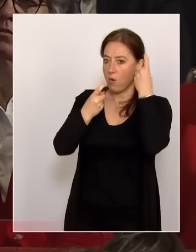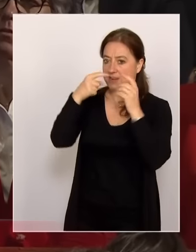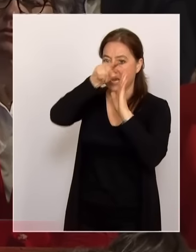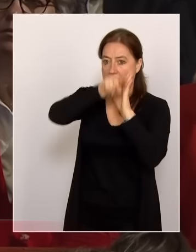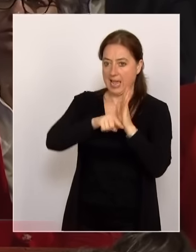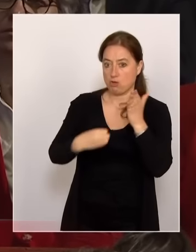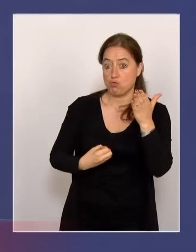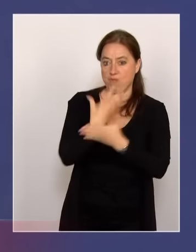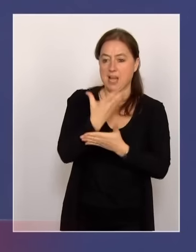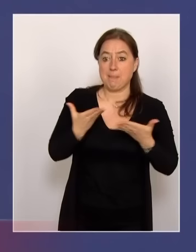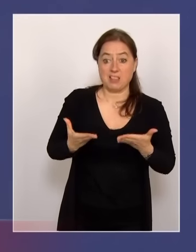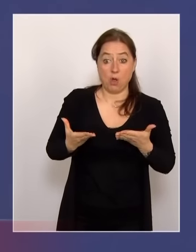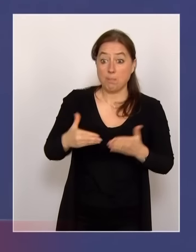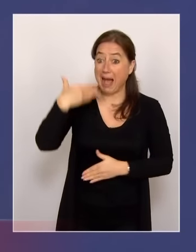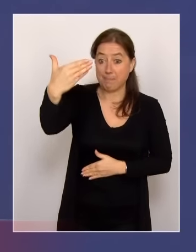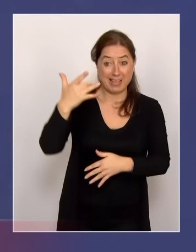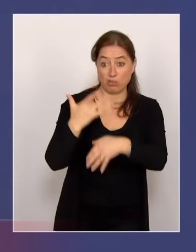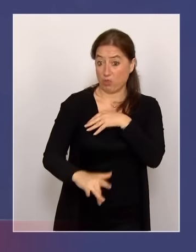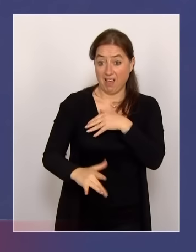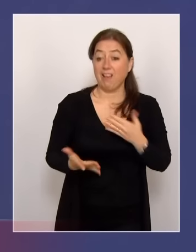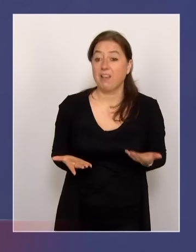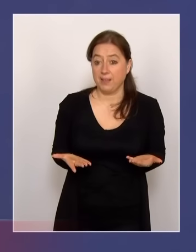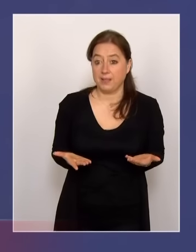'histoire. Et donc, c'est maintenant qu'il nous faut